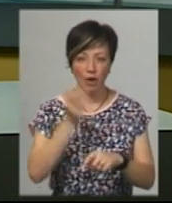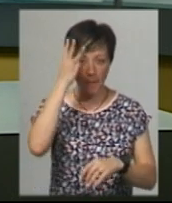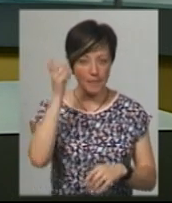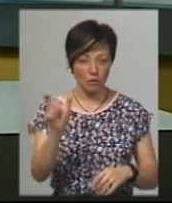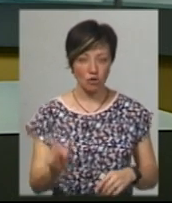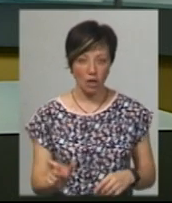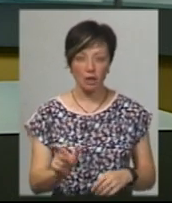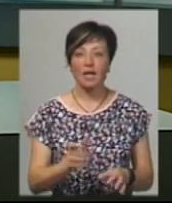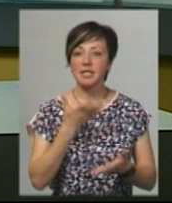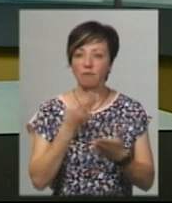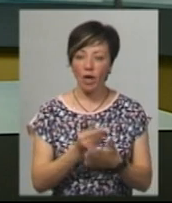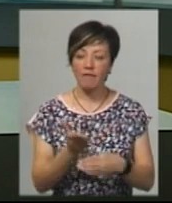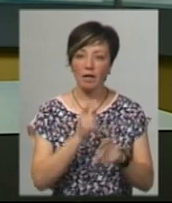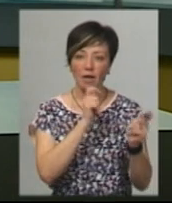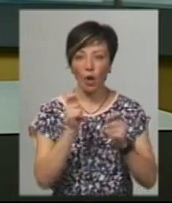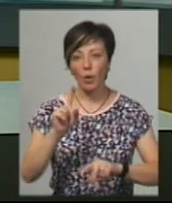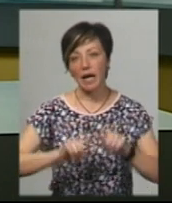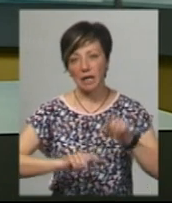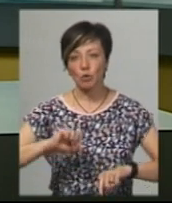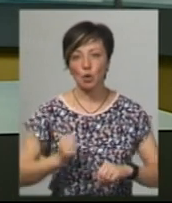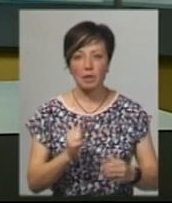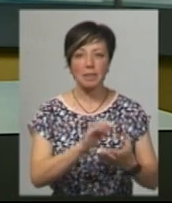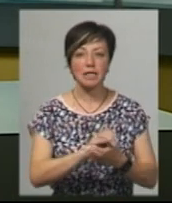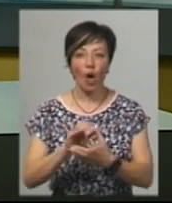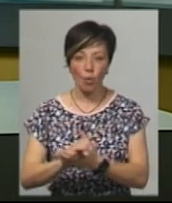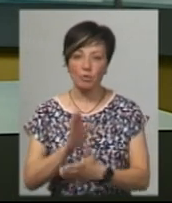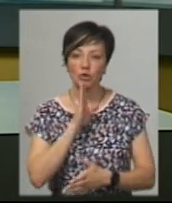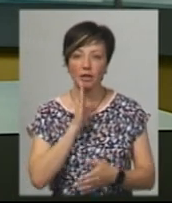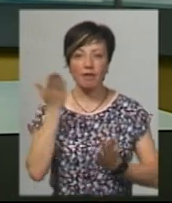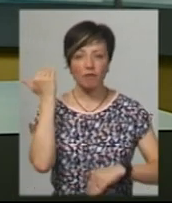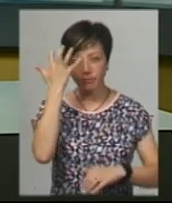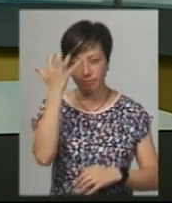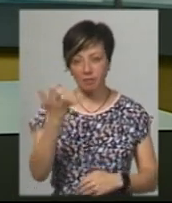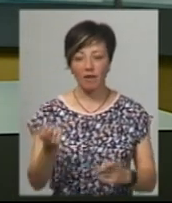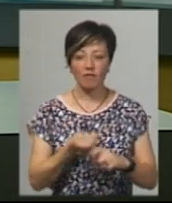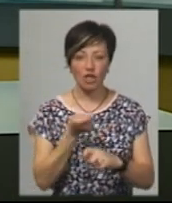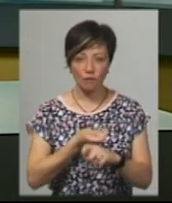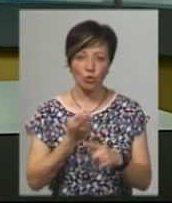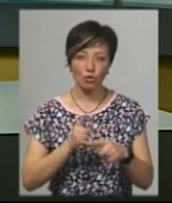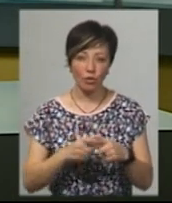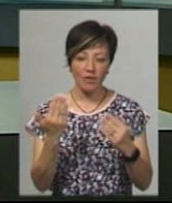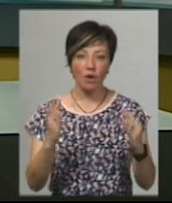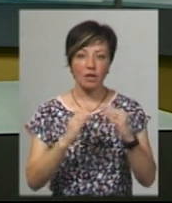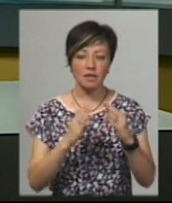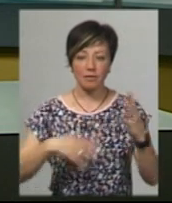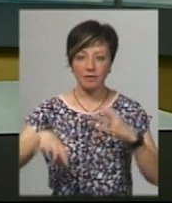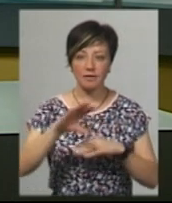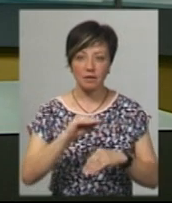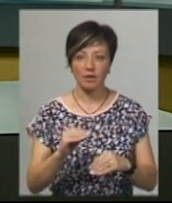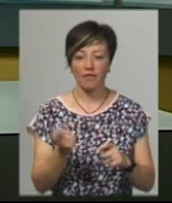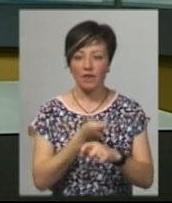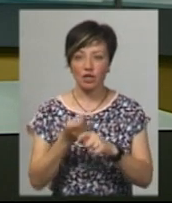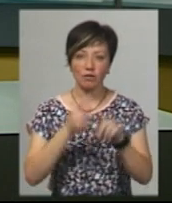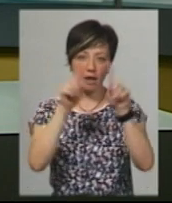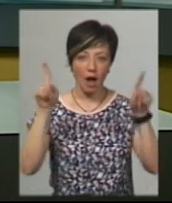Могільнікова. Каже, свої вироби дарує рідним, друзям і знайомим. Жінка давно захоплюється вишивкою, тому в її оселі всюди власноруч